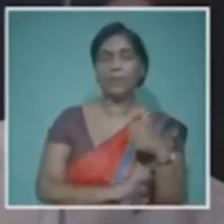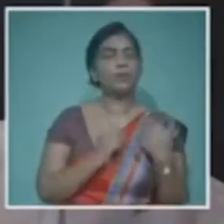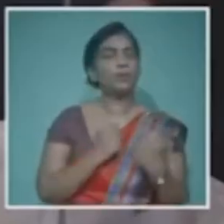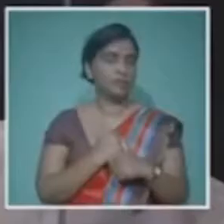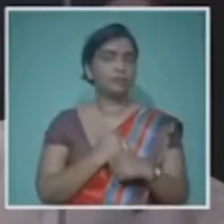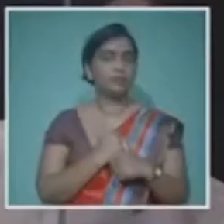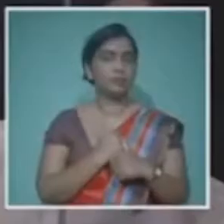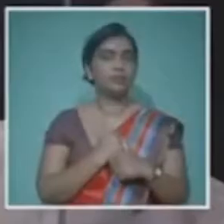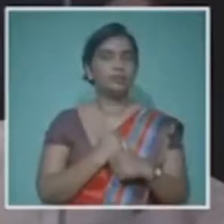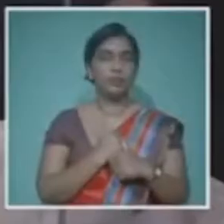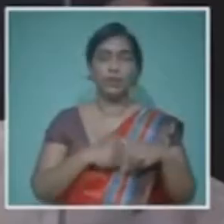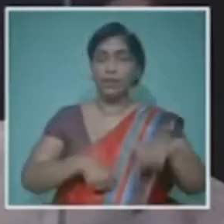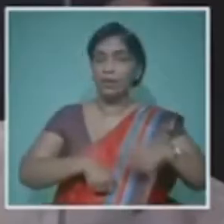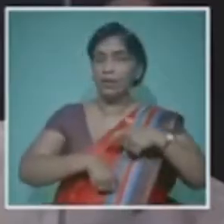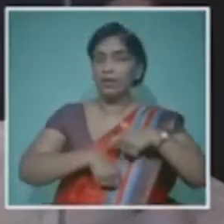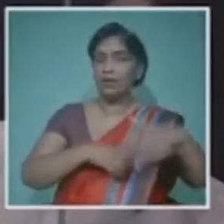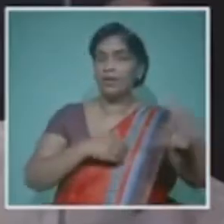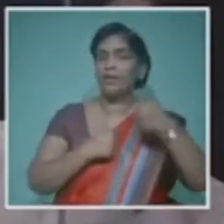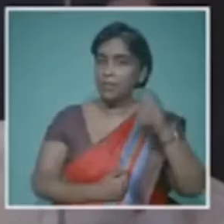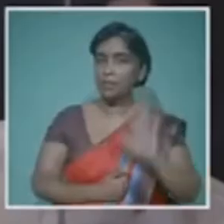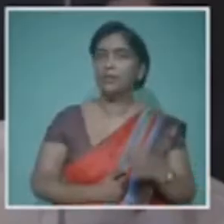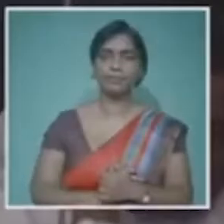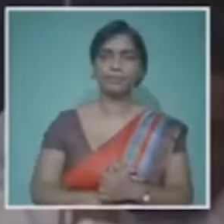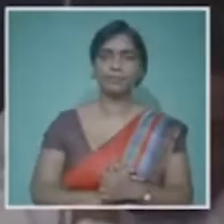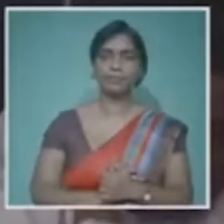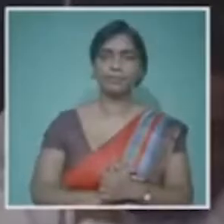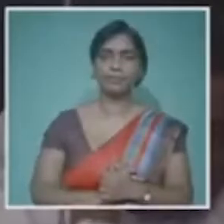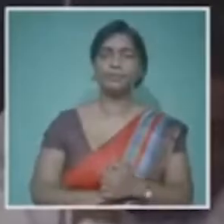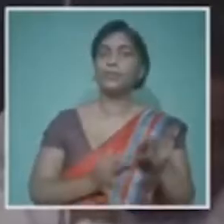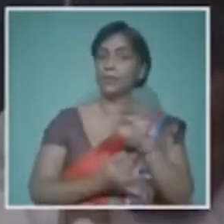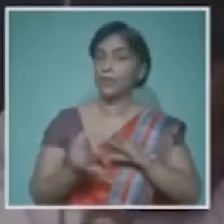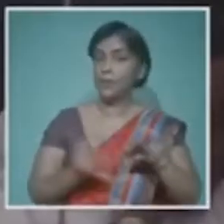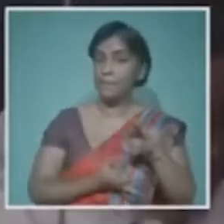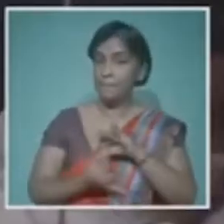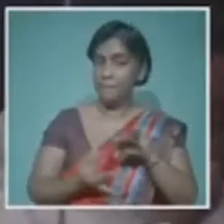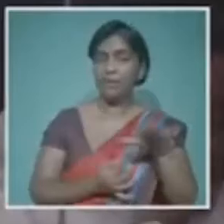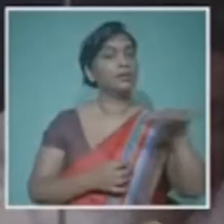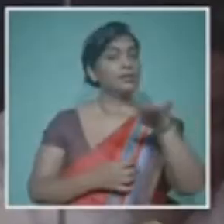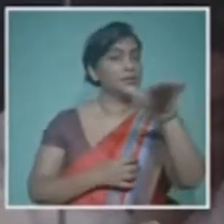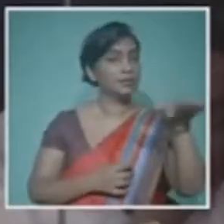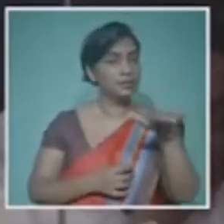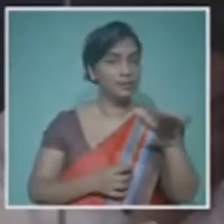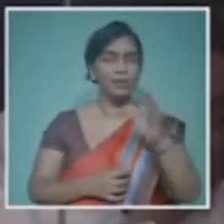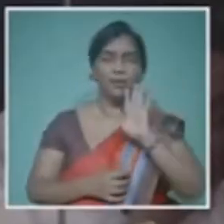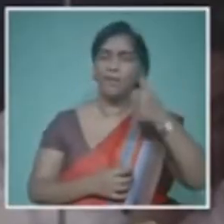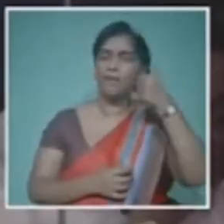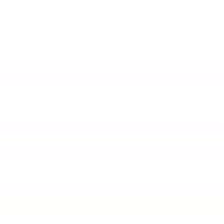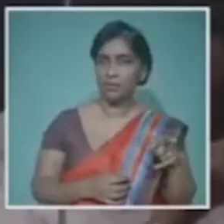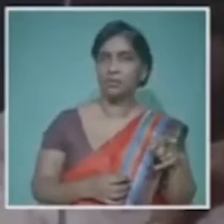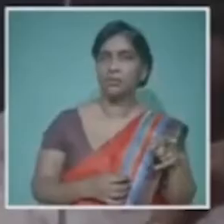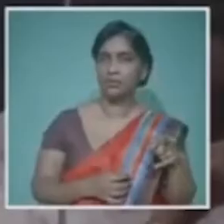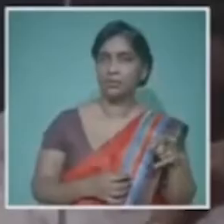නිර්මාණය කිරීම කාලීන අවශ්‍යතාවයක් හැටියට අපි දකිනවා. ප්‍රජාතන්ත්‍රවාදී සමාජයකට අත්‍යවශ්‍ය දෙයක්